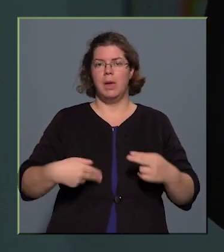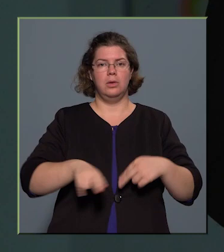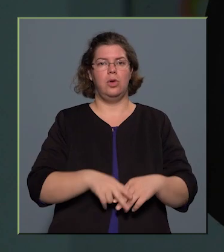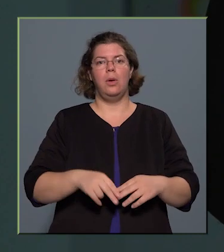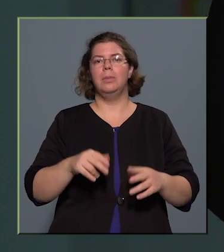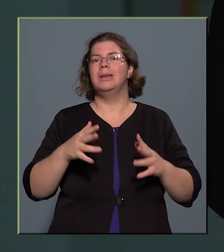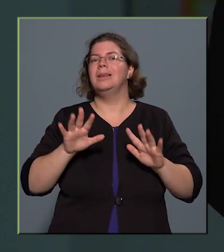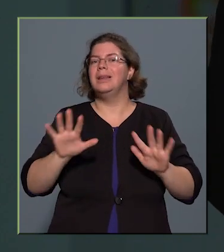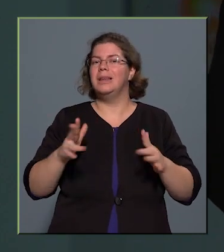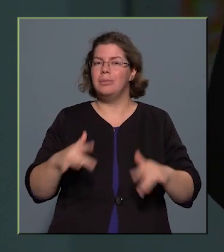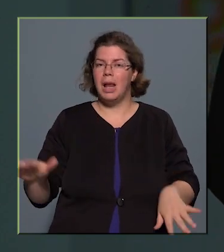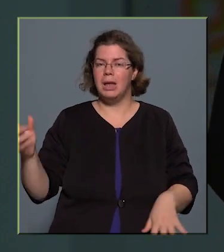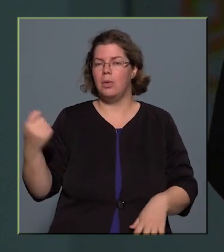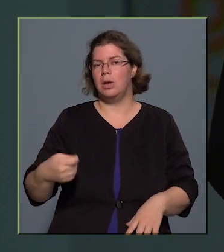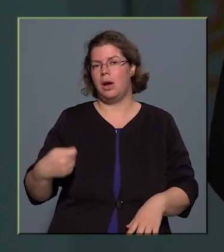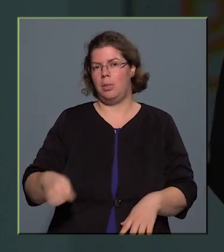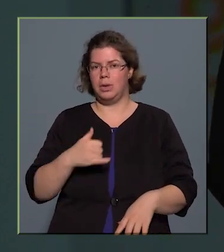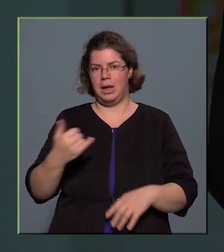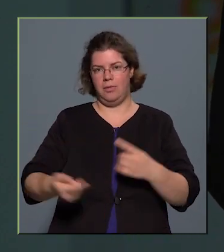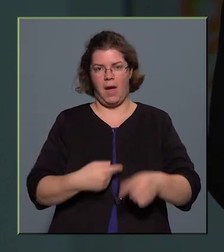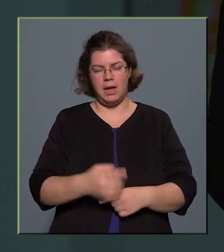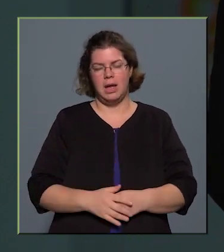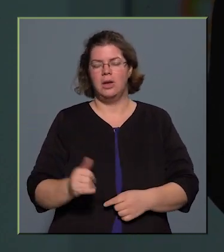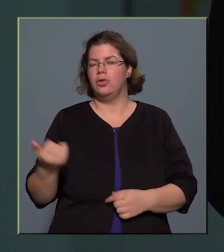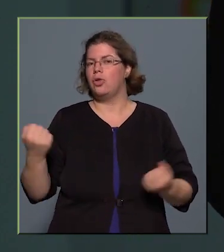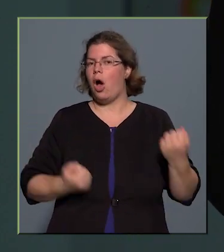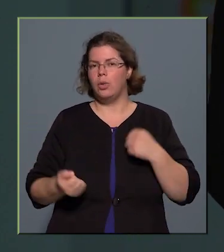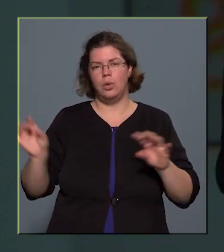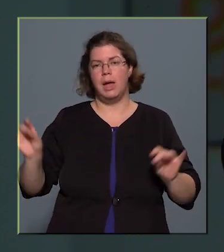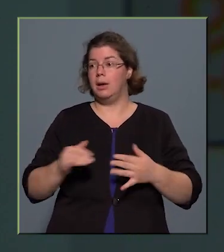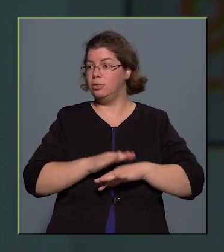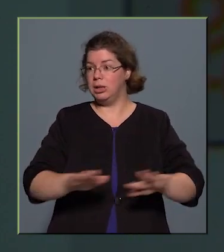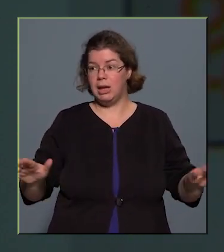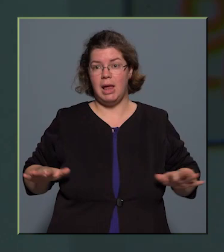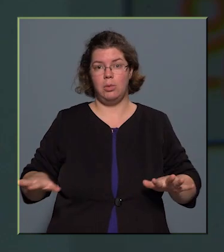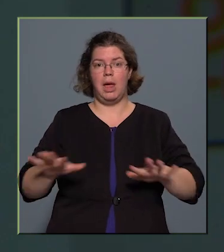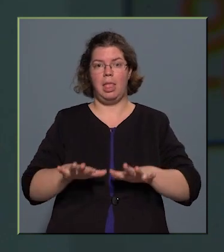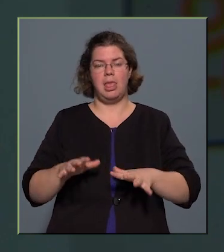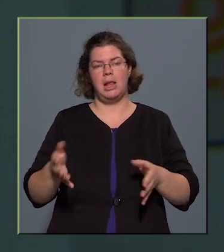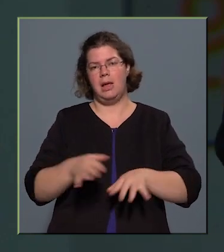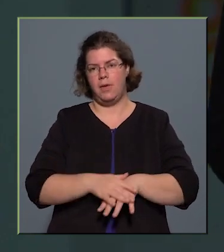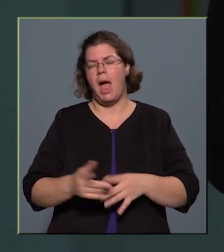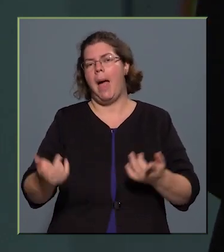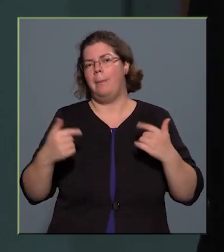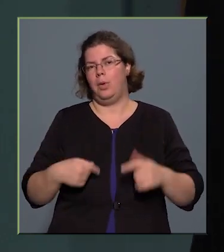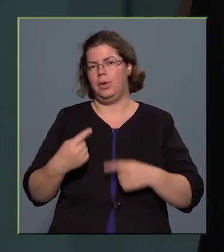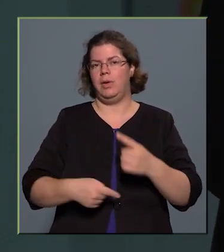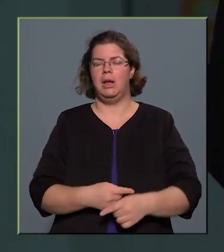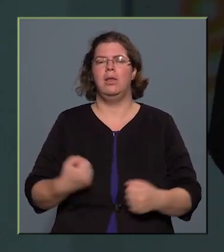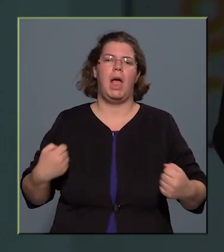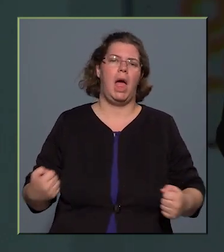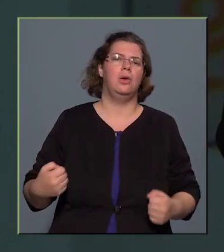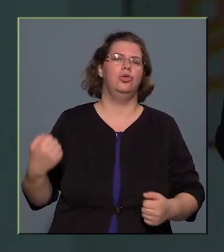darabot évente, és az autógyártás minden területét lefedjük. És így ebből következőleg nagyon erős versenybe